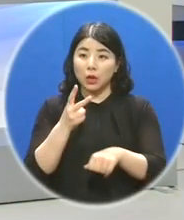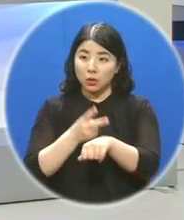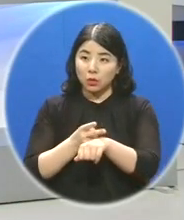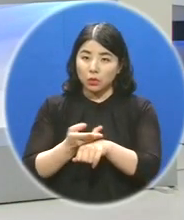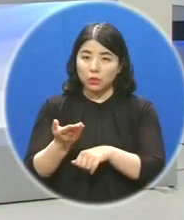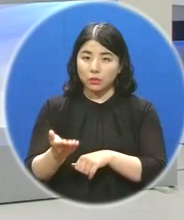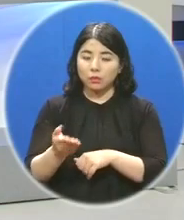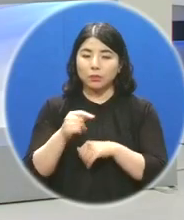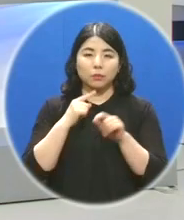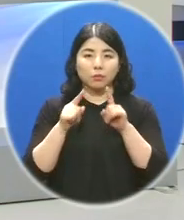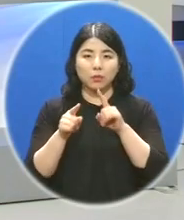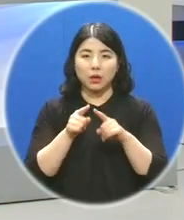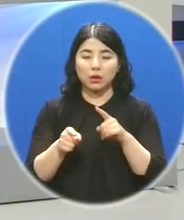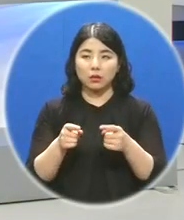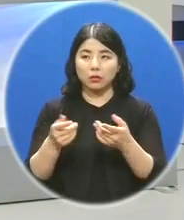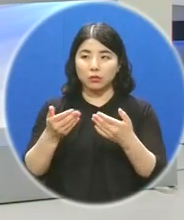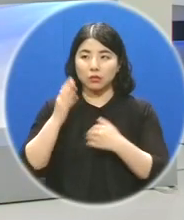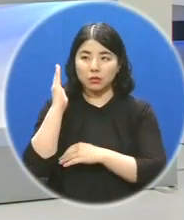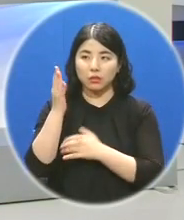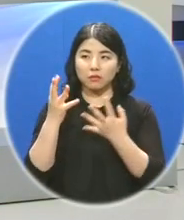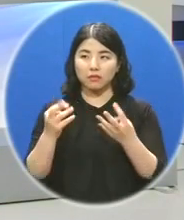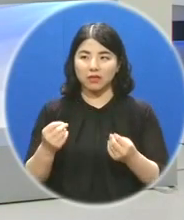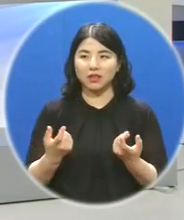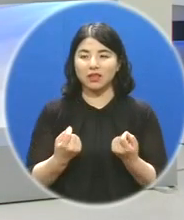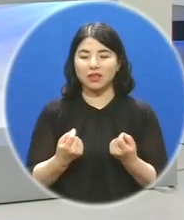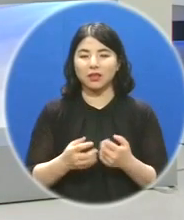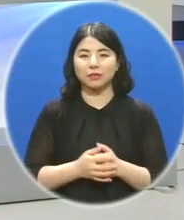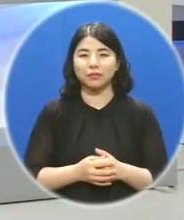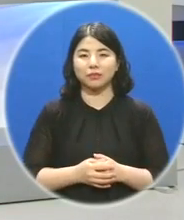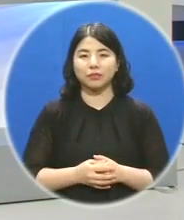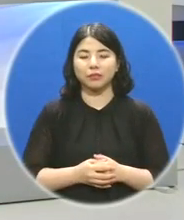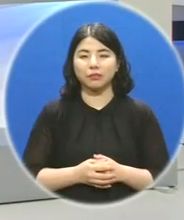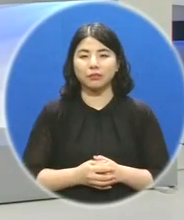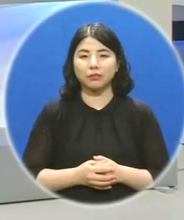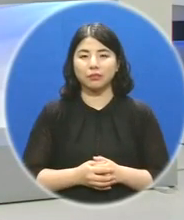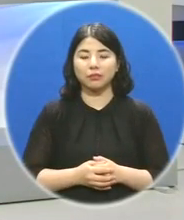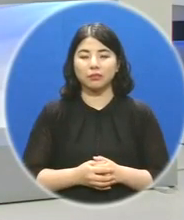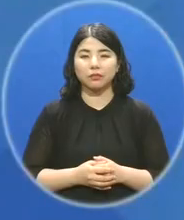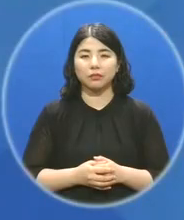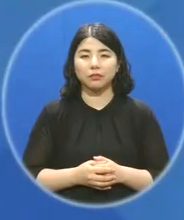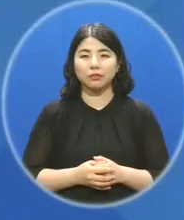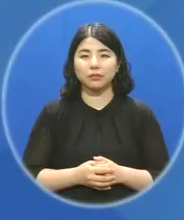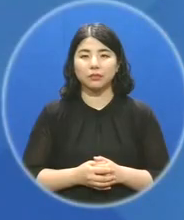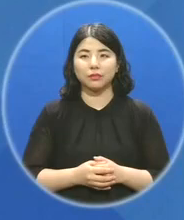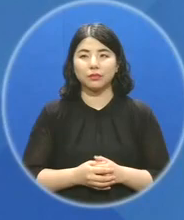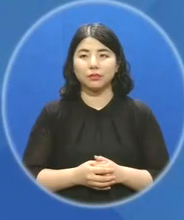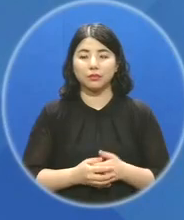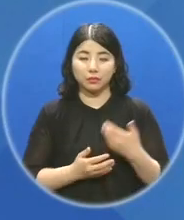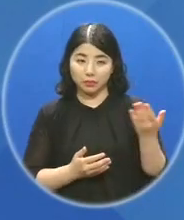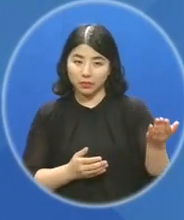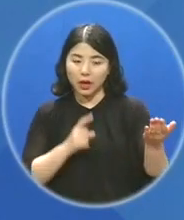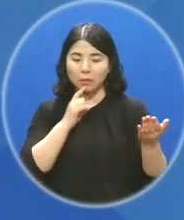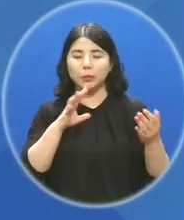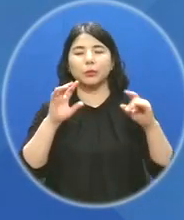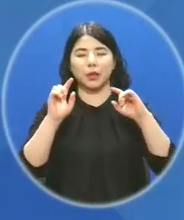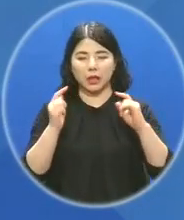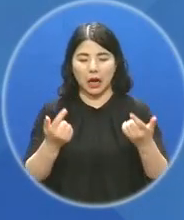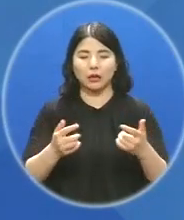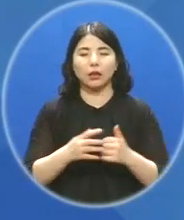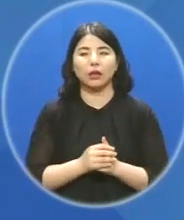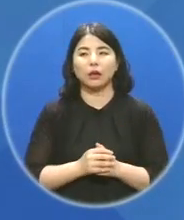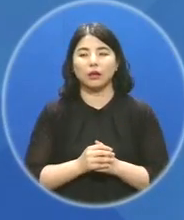교수님께서 말씀하실 내용이 많이 있으실 것 같은데요. 그러니까 뭐 이 의원님한테뿐만이 아니라